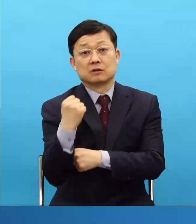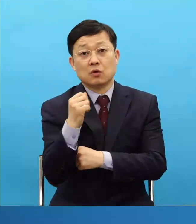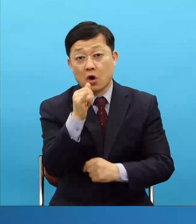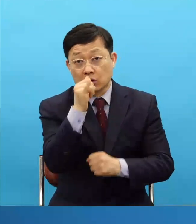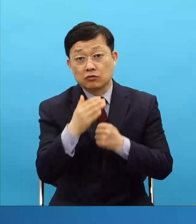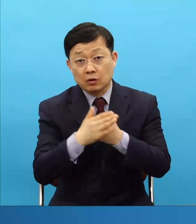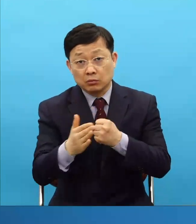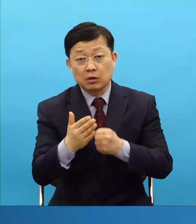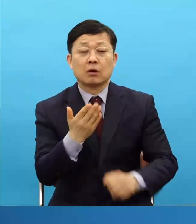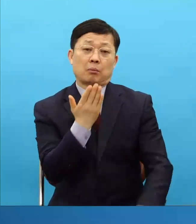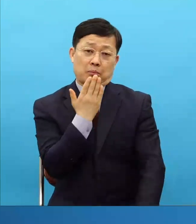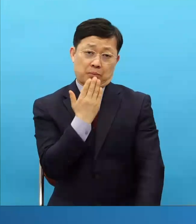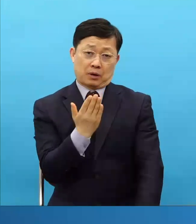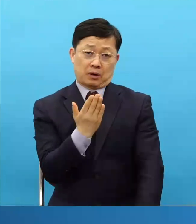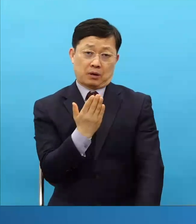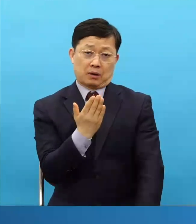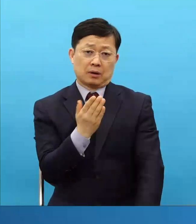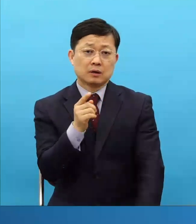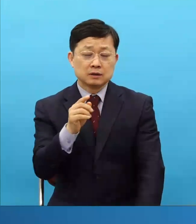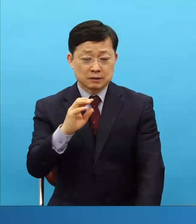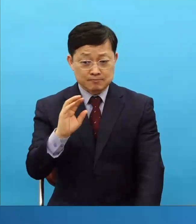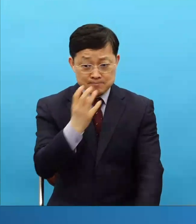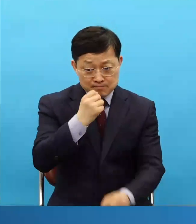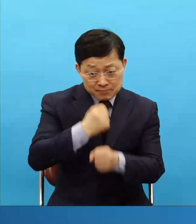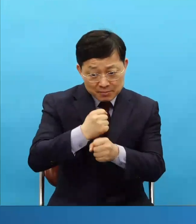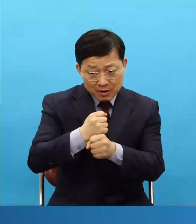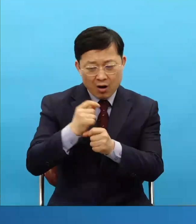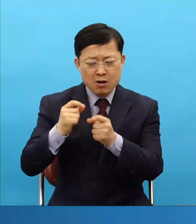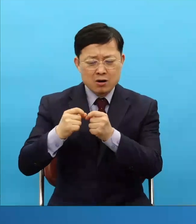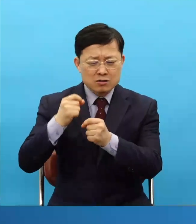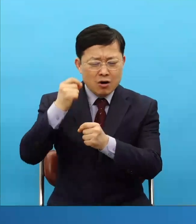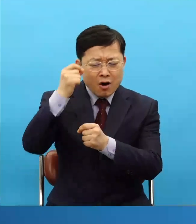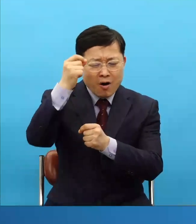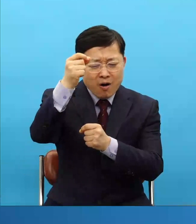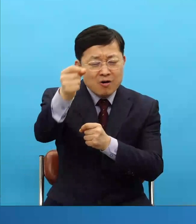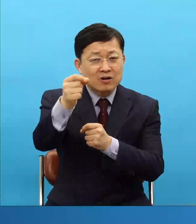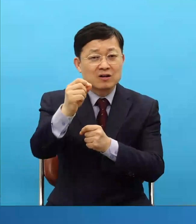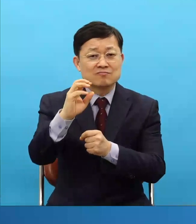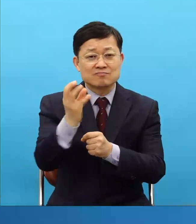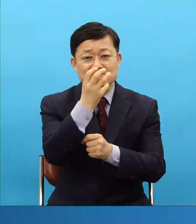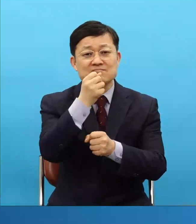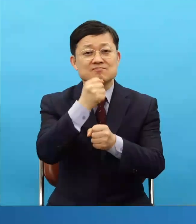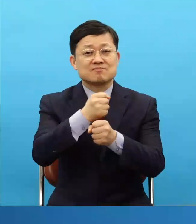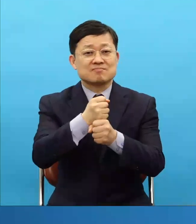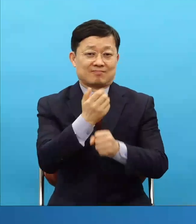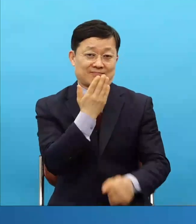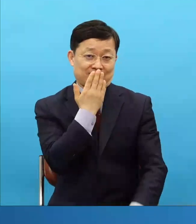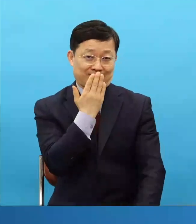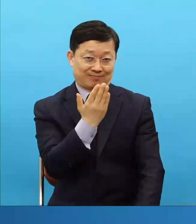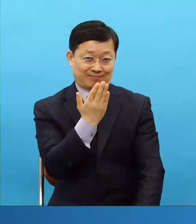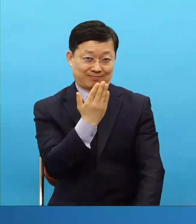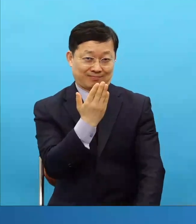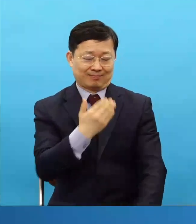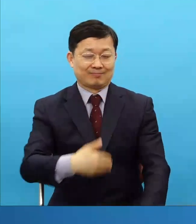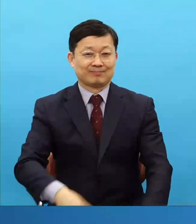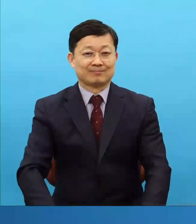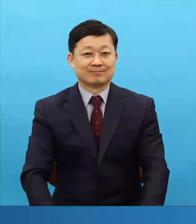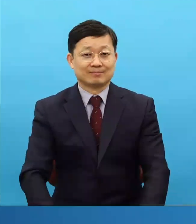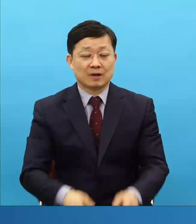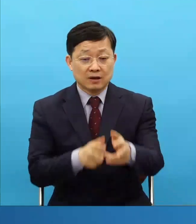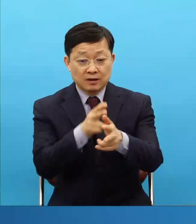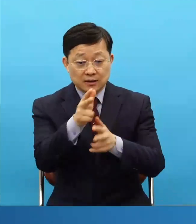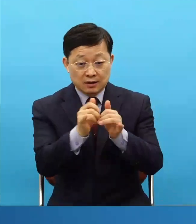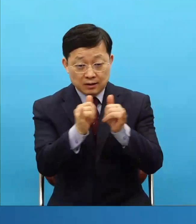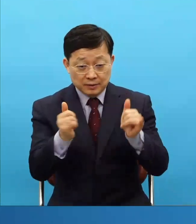become. 그걸 보고 영원이라고 합니다. And we call that eternity. 그래서 조금 이제 여러분들이 산업인들이 힘